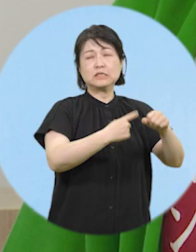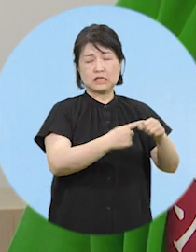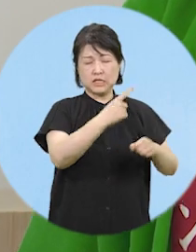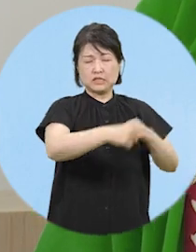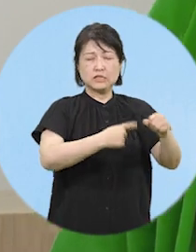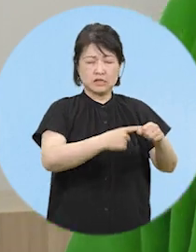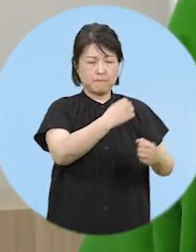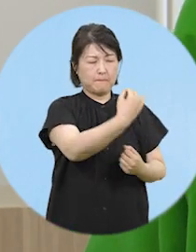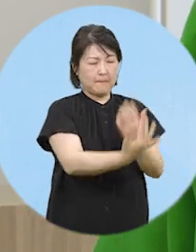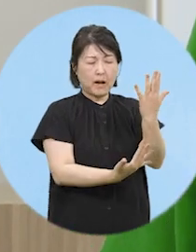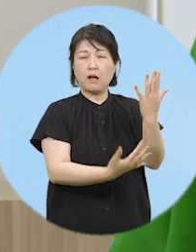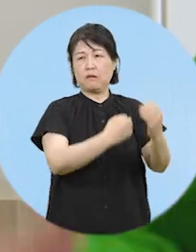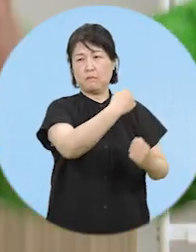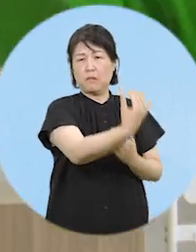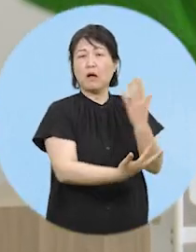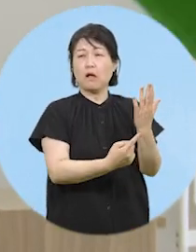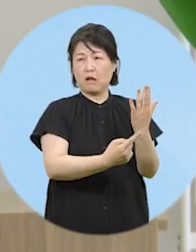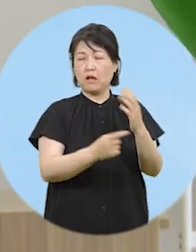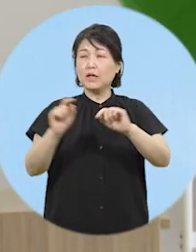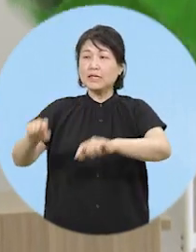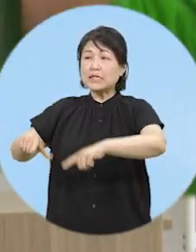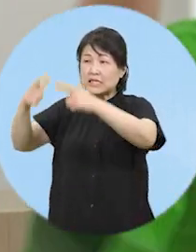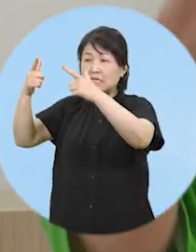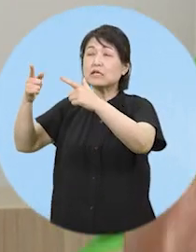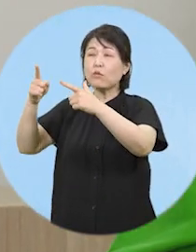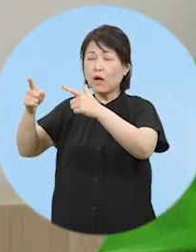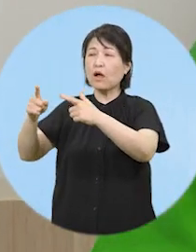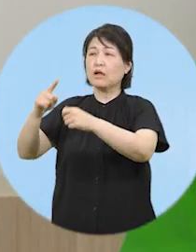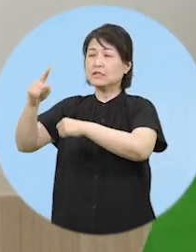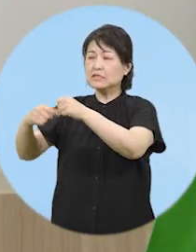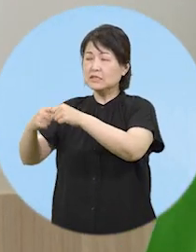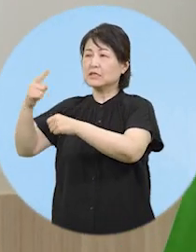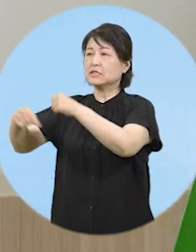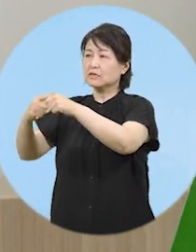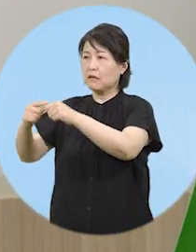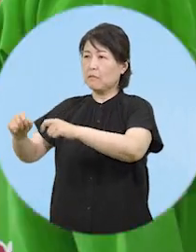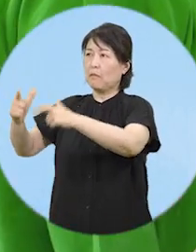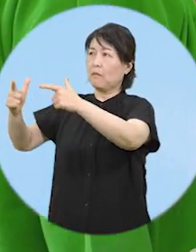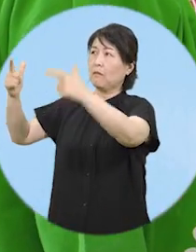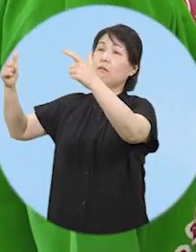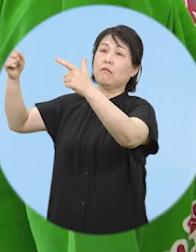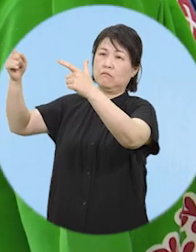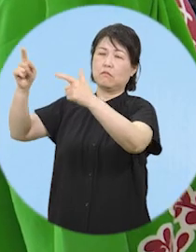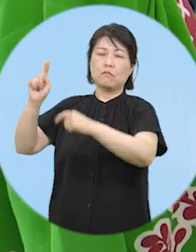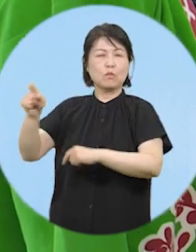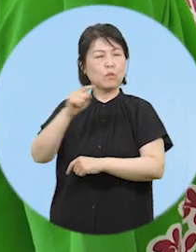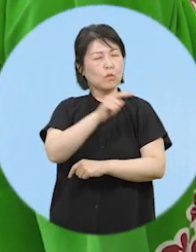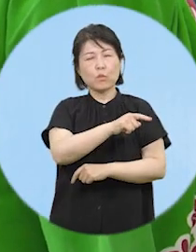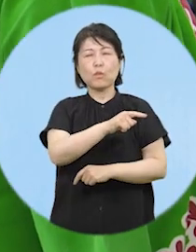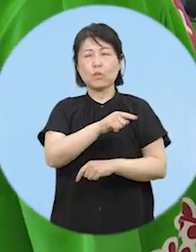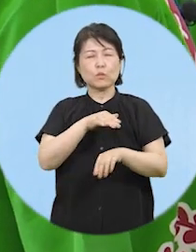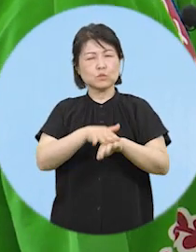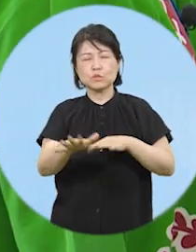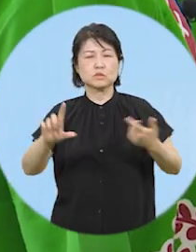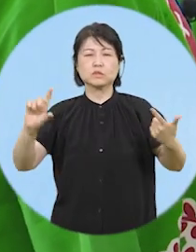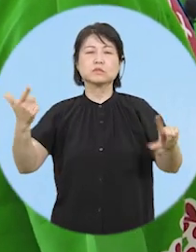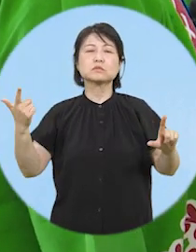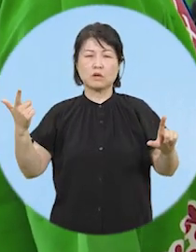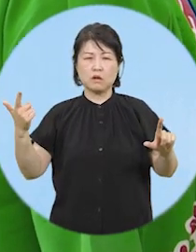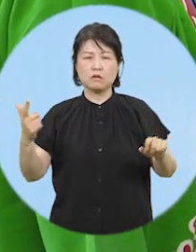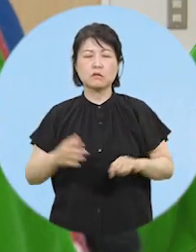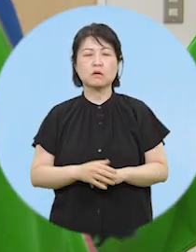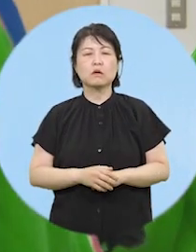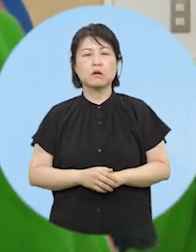。 そっか、 ね、木みたいにこう何年か経ってる。 だから毎回毎回なんよね。 統計ができないもんですよね。 そういう